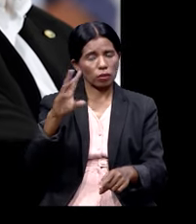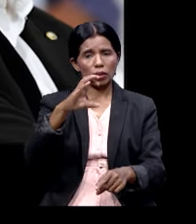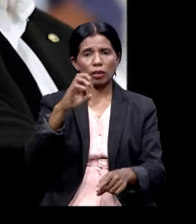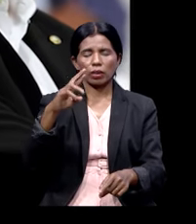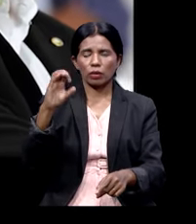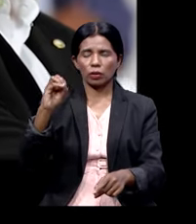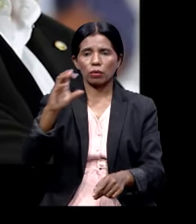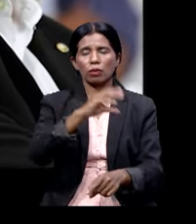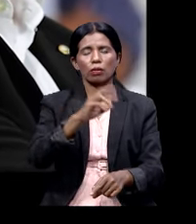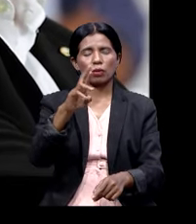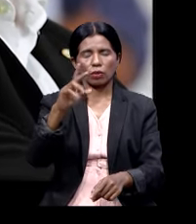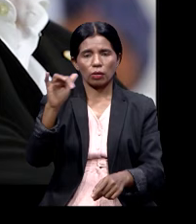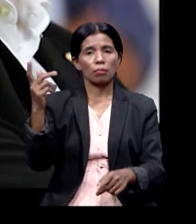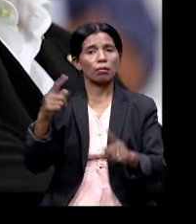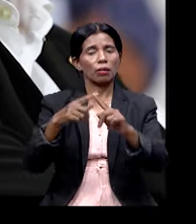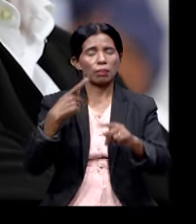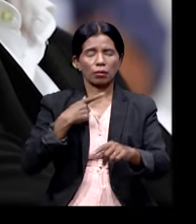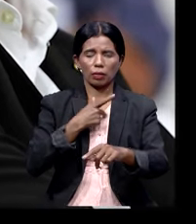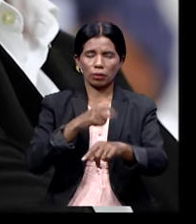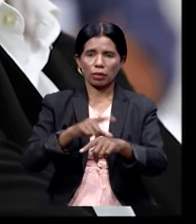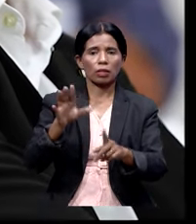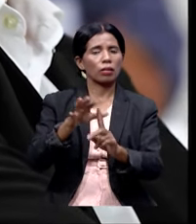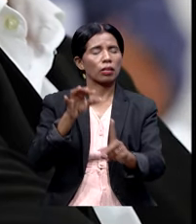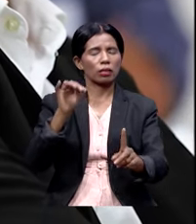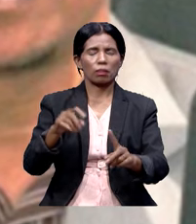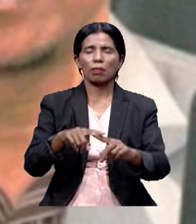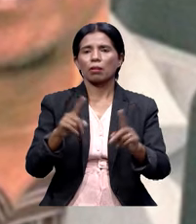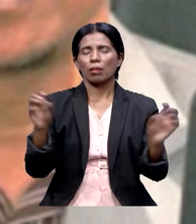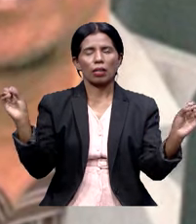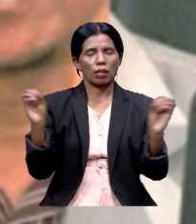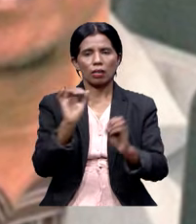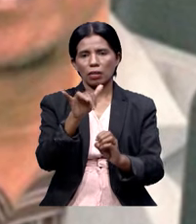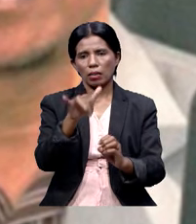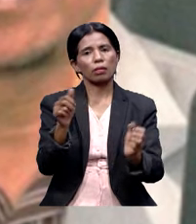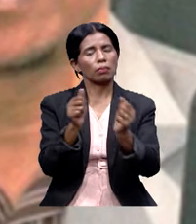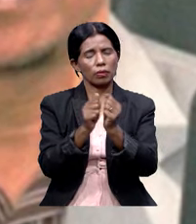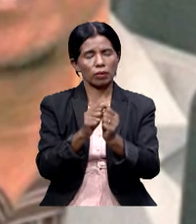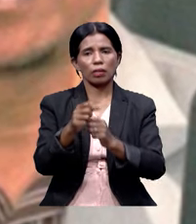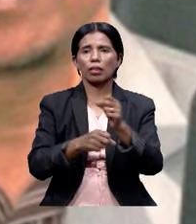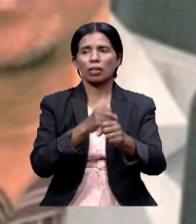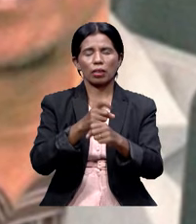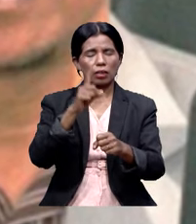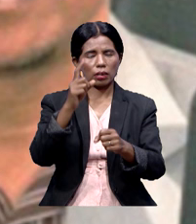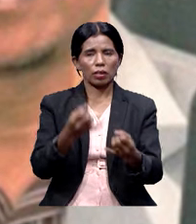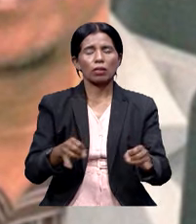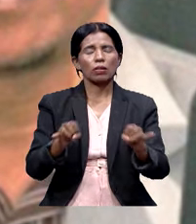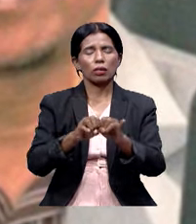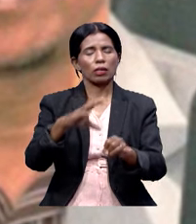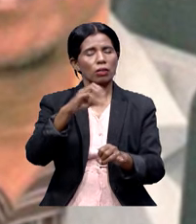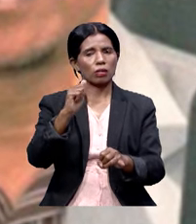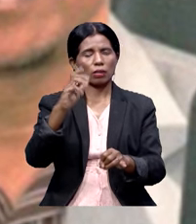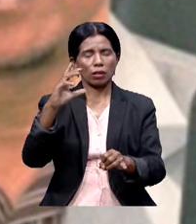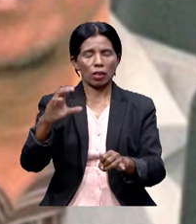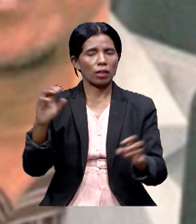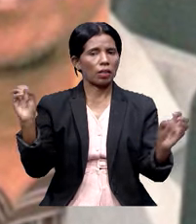Pereira ba parlamento nasional atual eleição mai bela consegue tamba laiha consenso nune kuaze tinang ida resin institusion kak laiha comisario